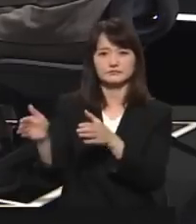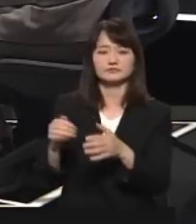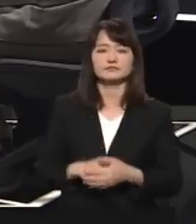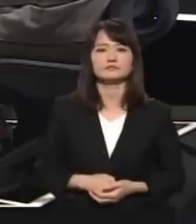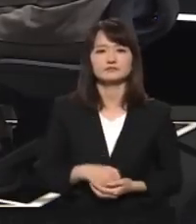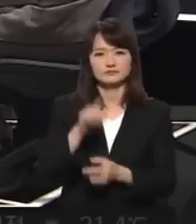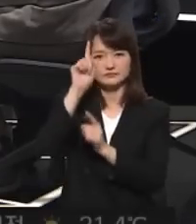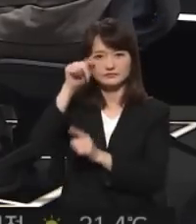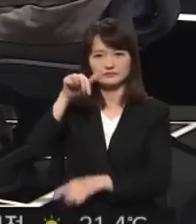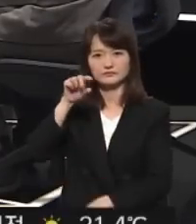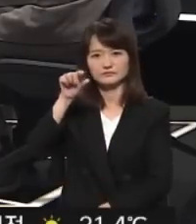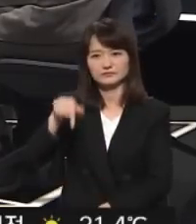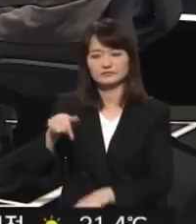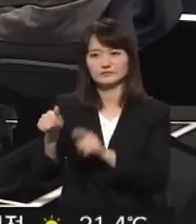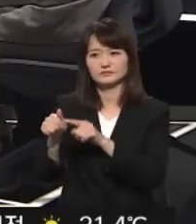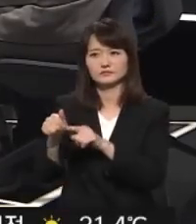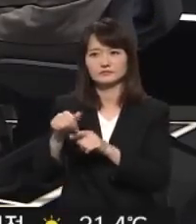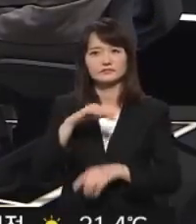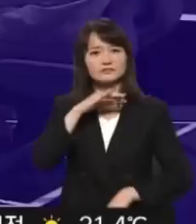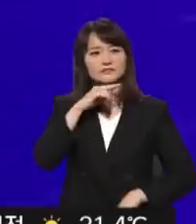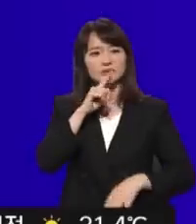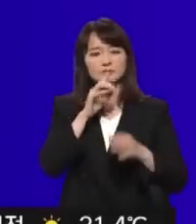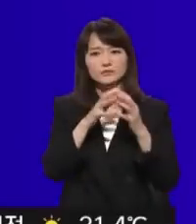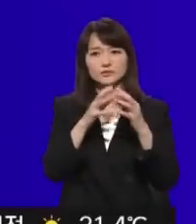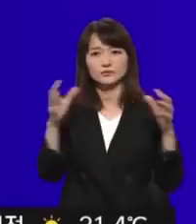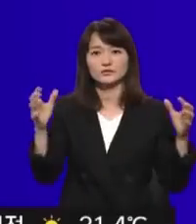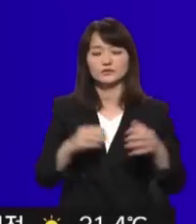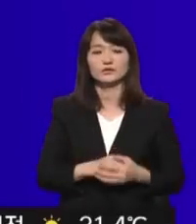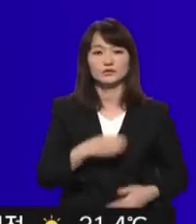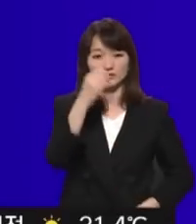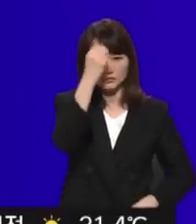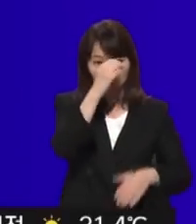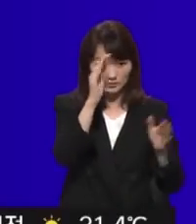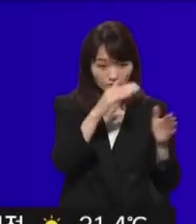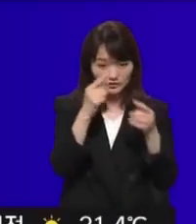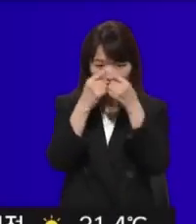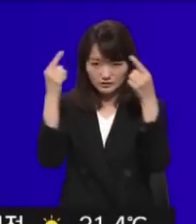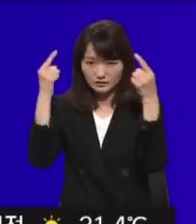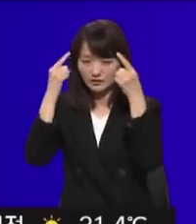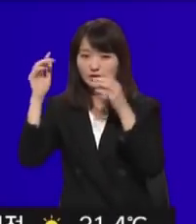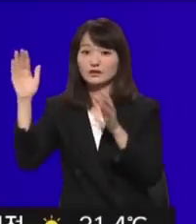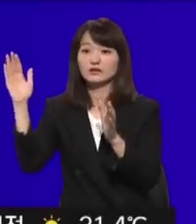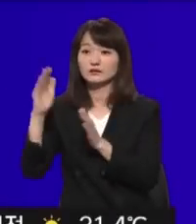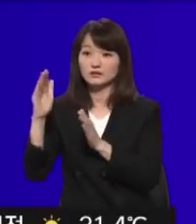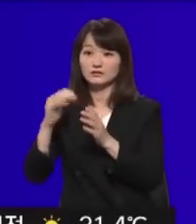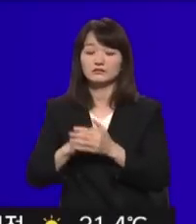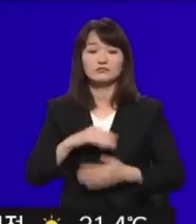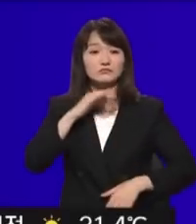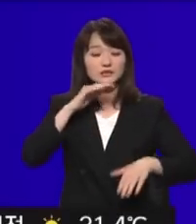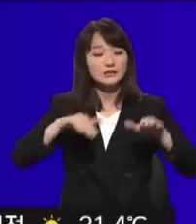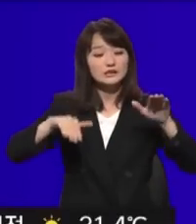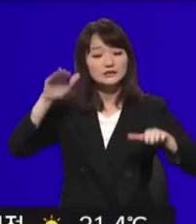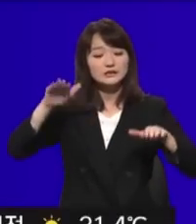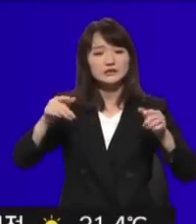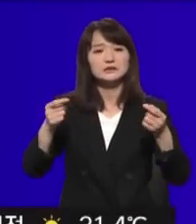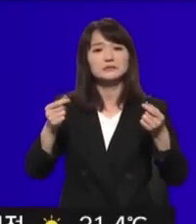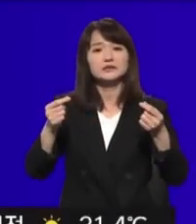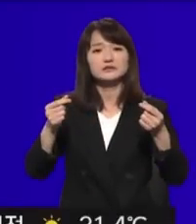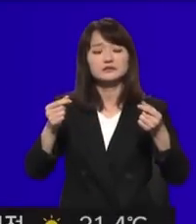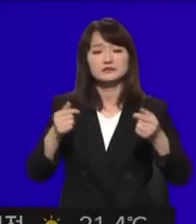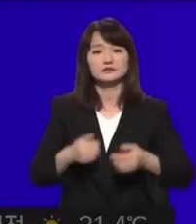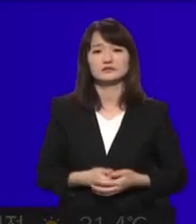나이 논란에 대해서 한마디를 했습니다 고등학생과 대학생이면 나이 차이도 얼마 안 날 것